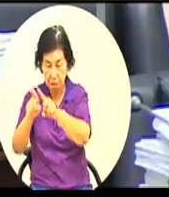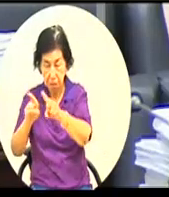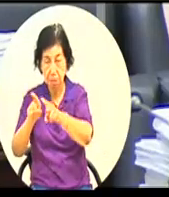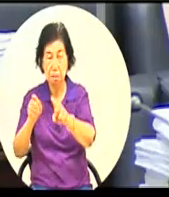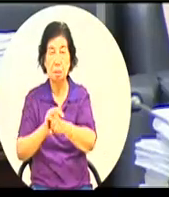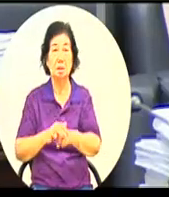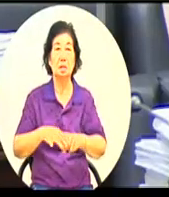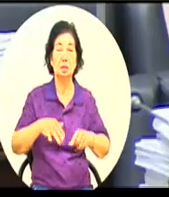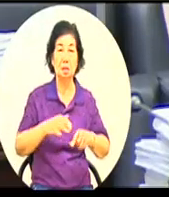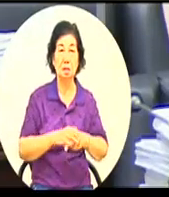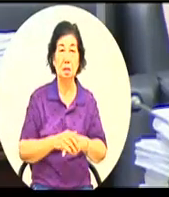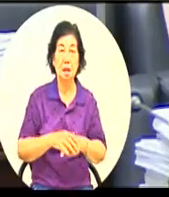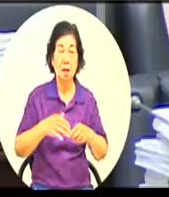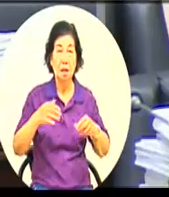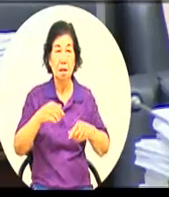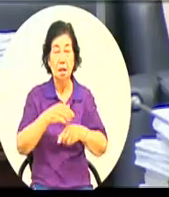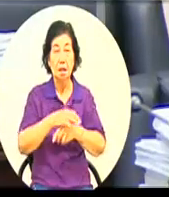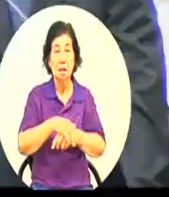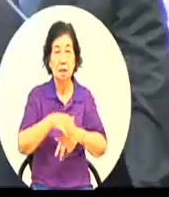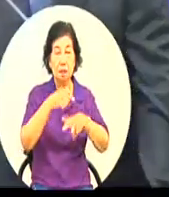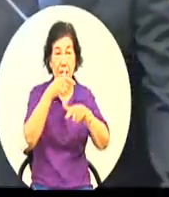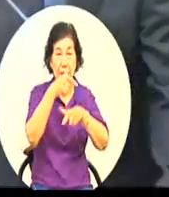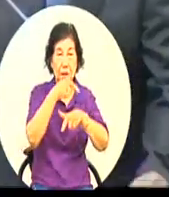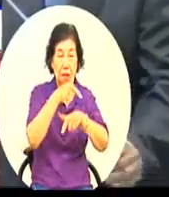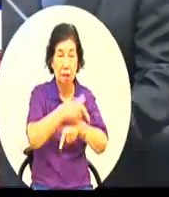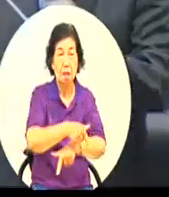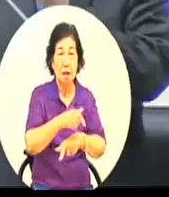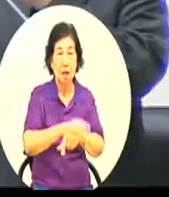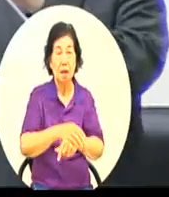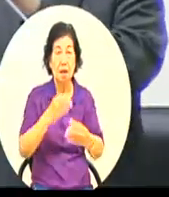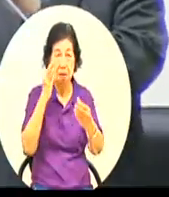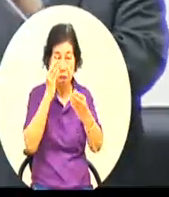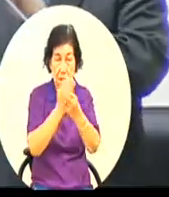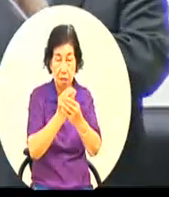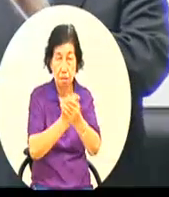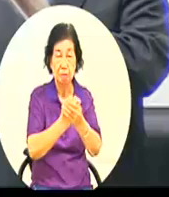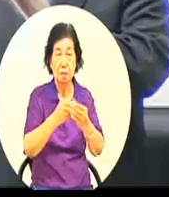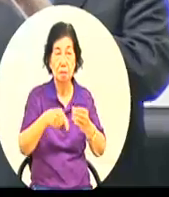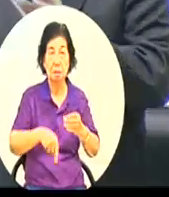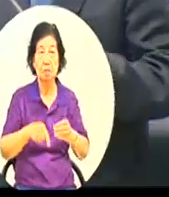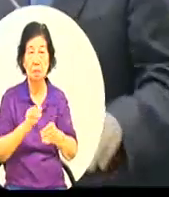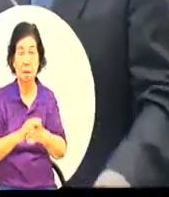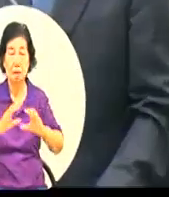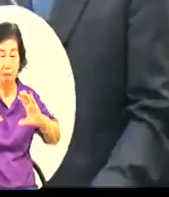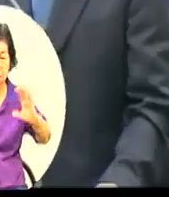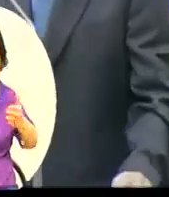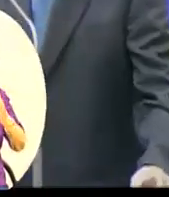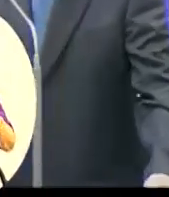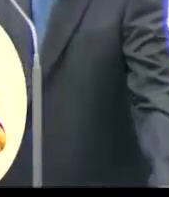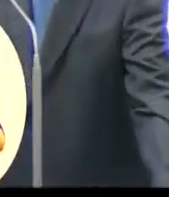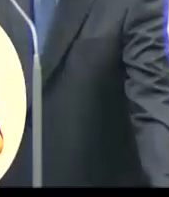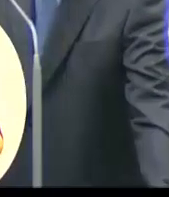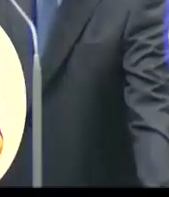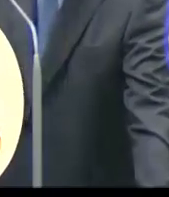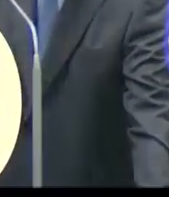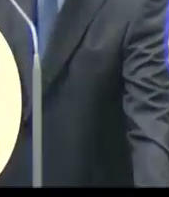我，会使袂使？ 多谢。可能国家的法令袂当因为地方无同款，啊，讲多一个地